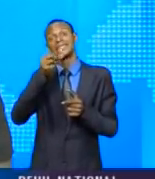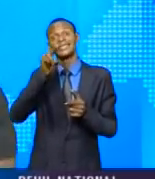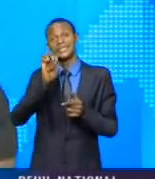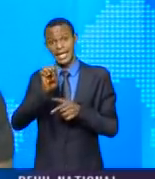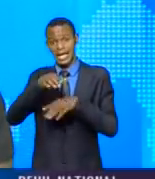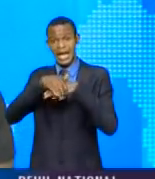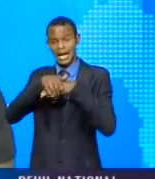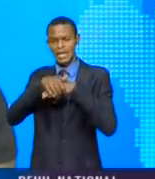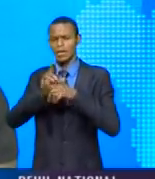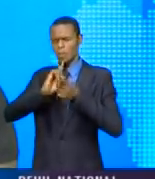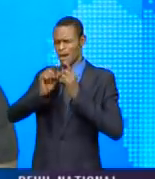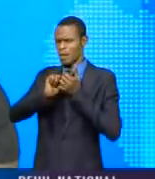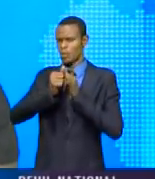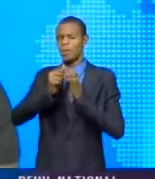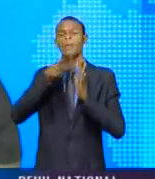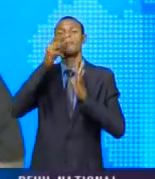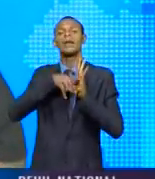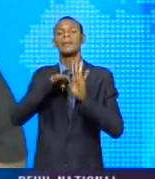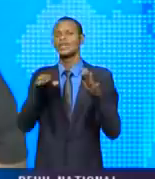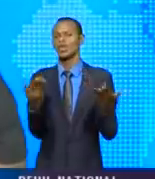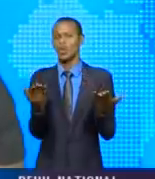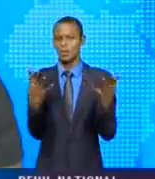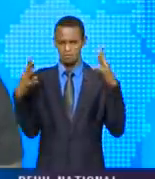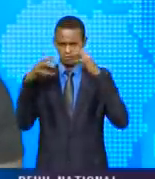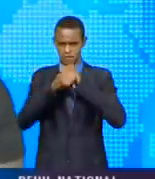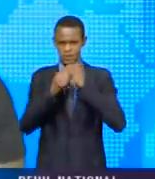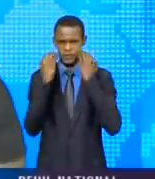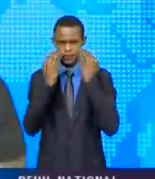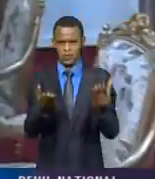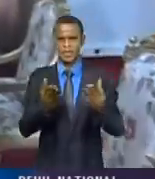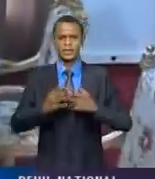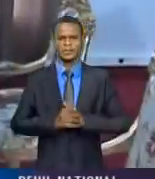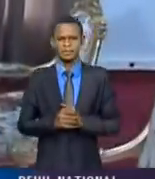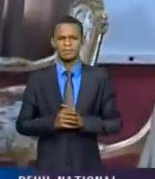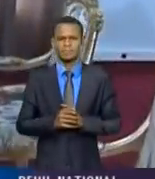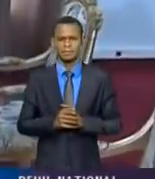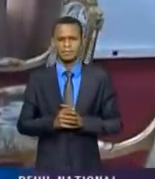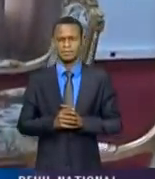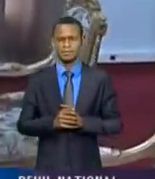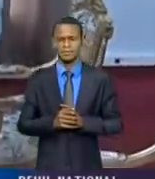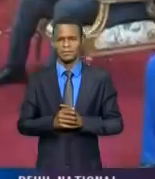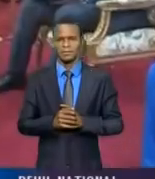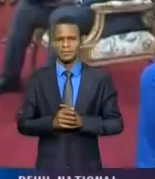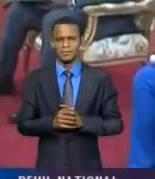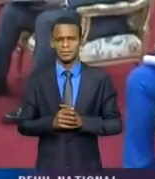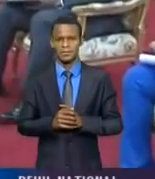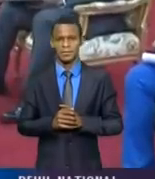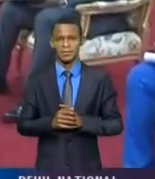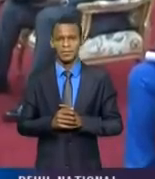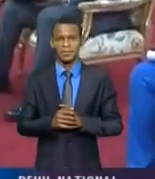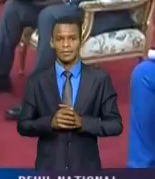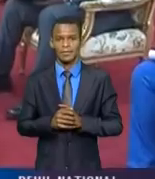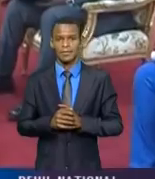sylvie moins beau jérémy qualité d'un arbre de candidats aussi ses reportages et puis la grande bretagne est tout à fait